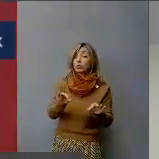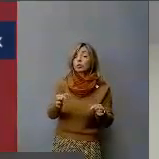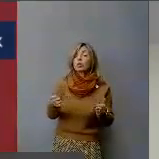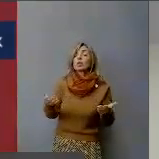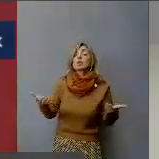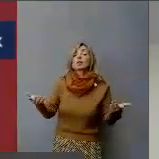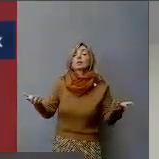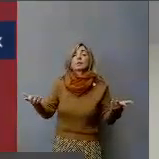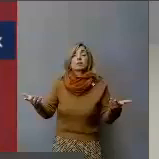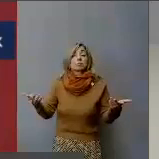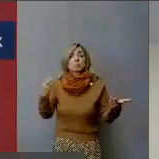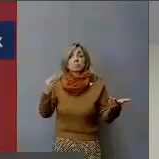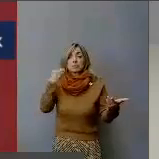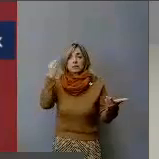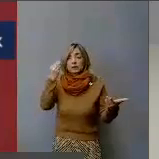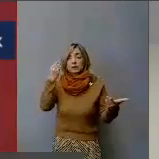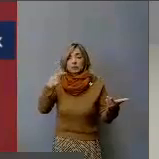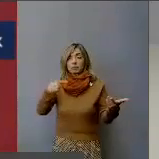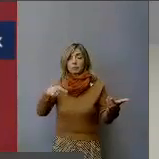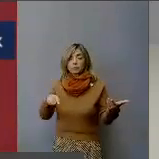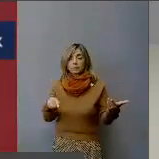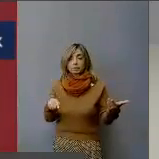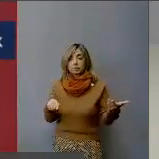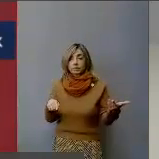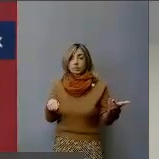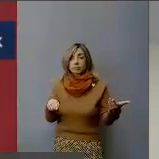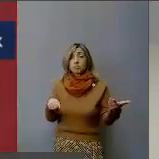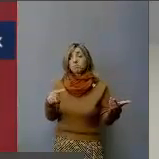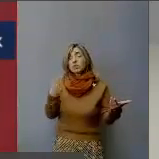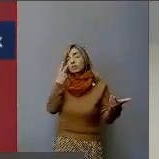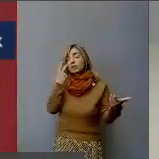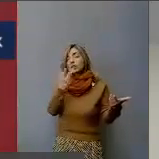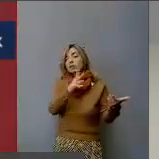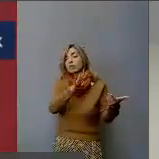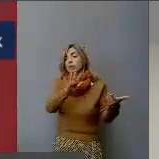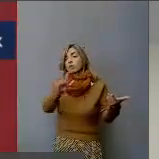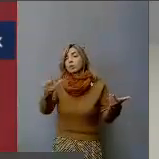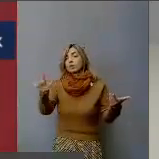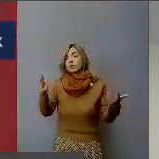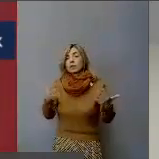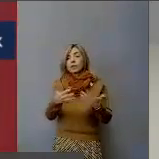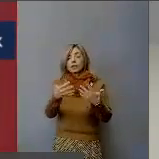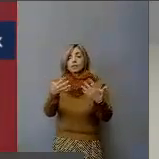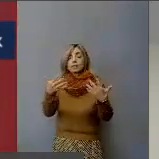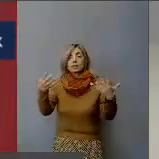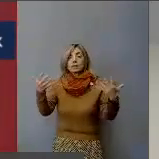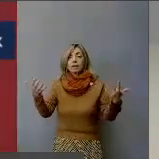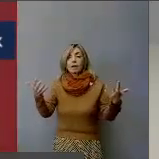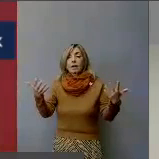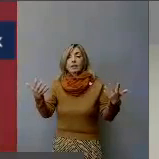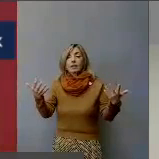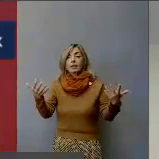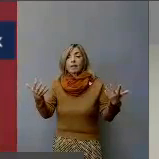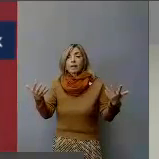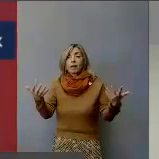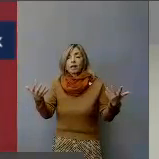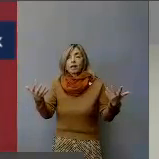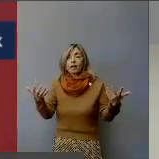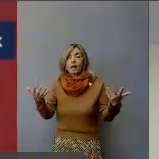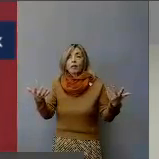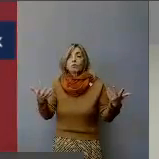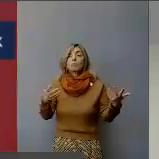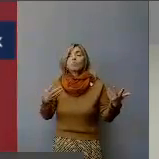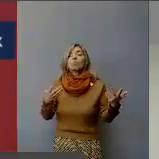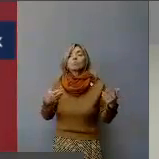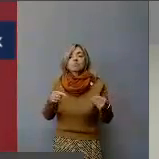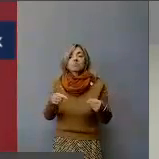indubbiamente penso che maggiore dimostrazione di quanto abbiamo fatto non si può non ci potesse essere in